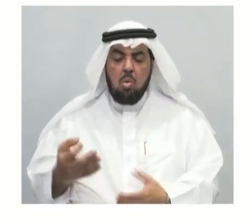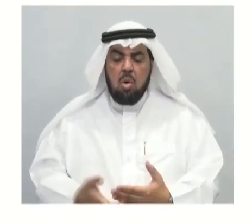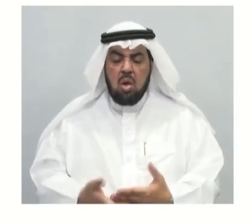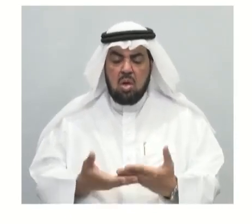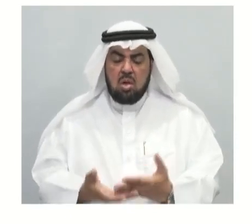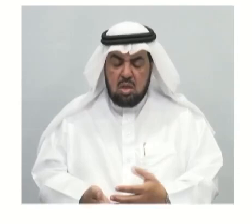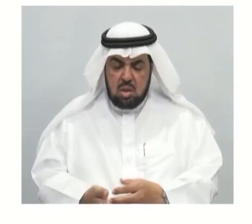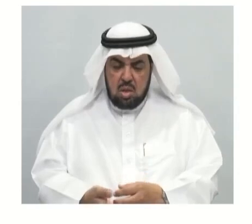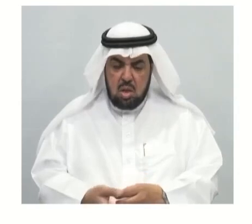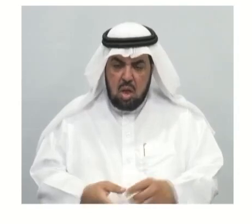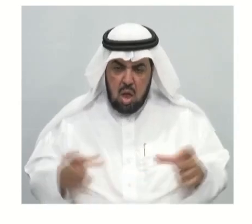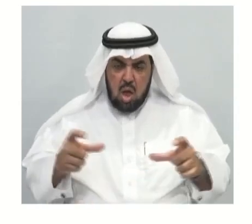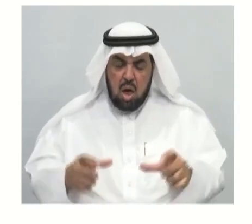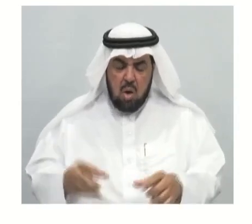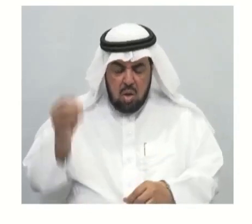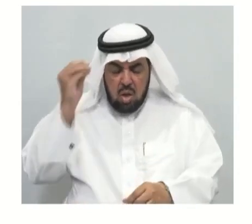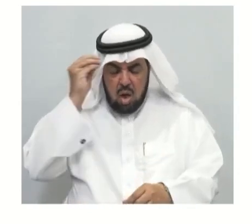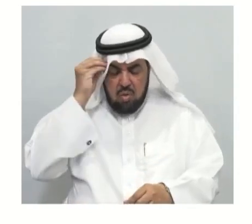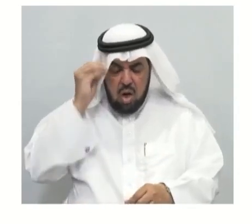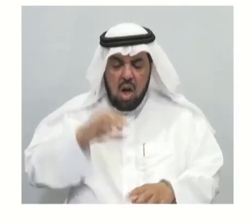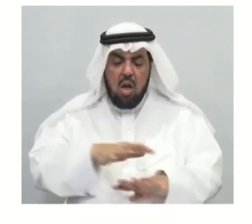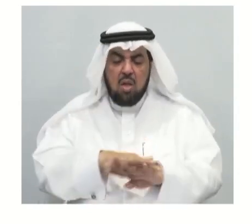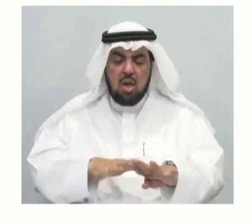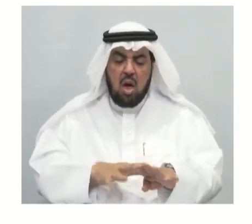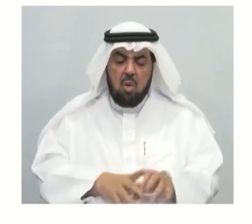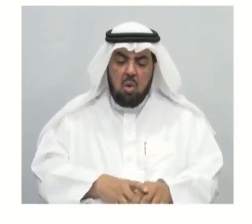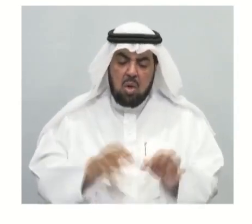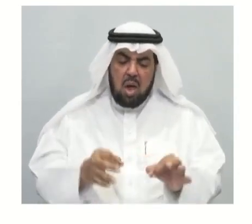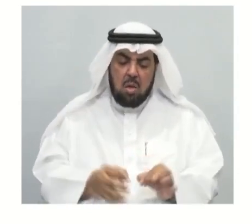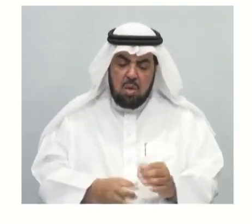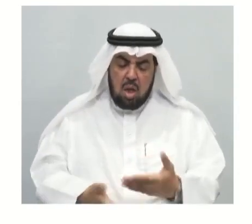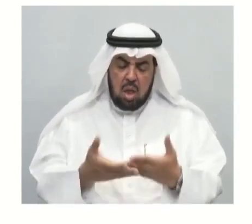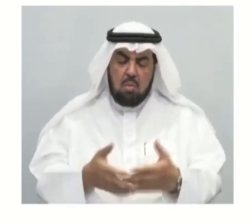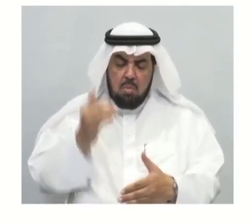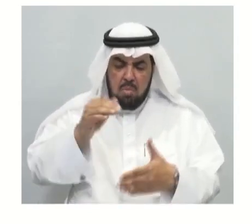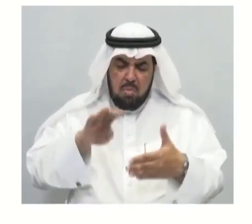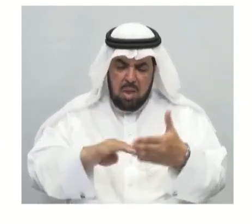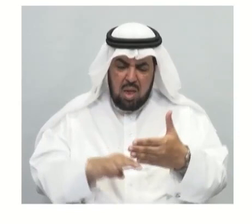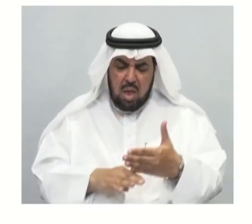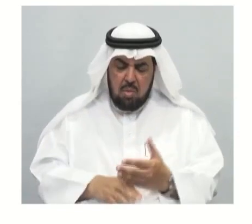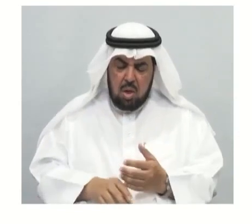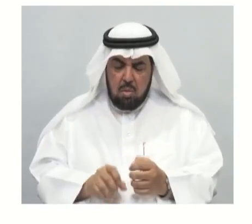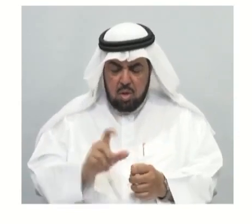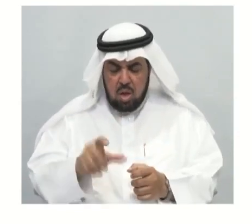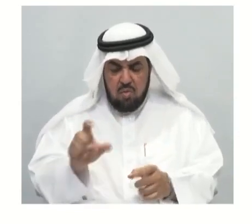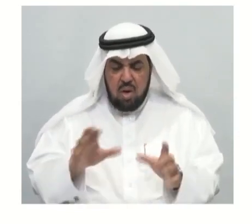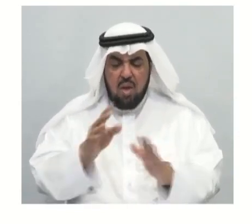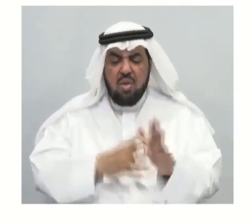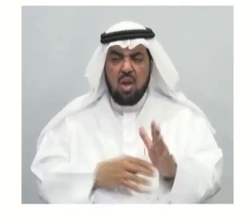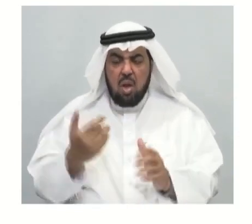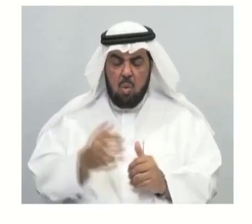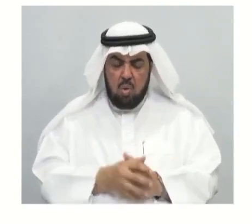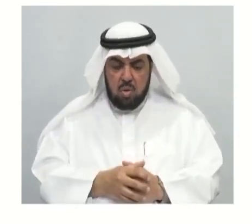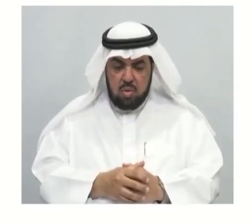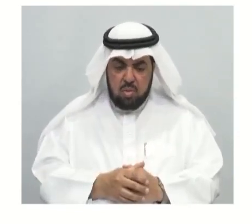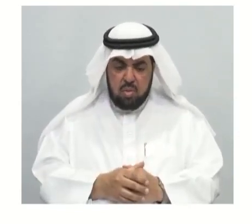اعطاء عناوين تعريفيه لهذه الجداول والتاكد من تقديمها الترتيب الذي تمت الاشاره اليها في النص قد